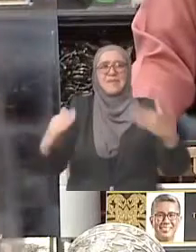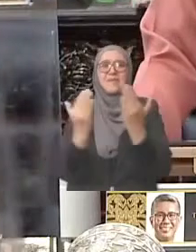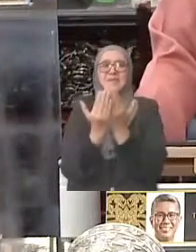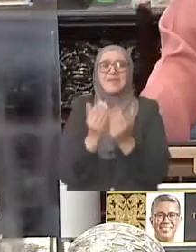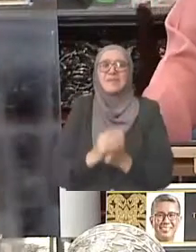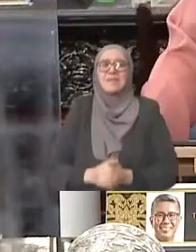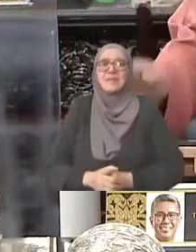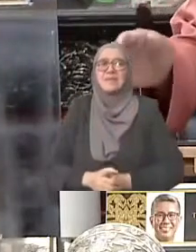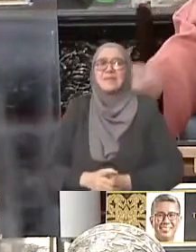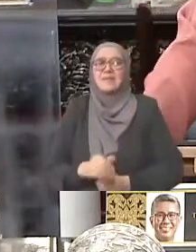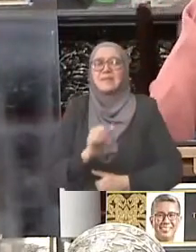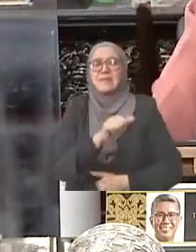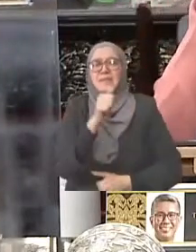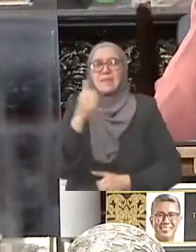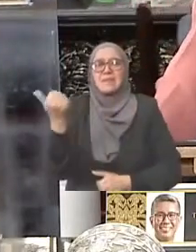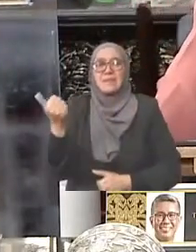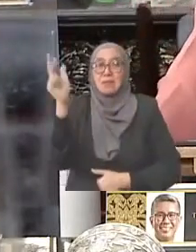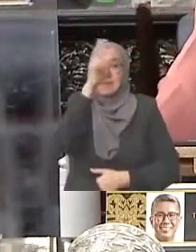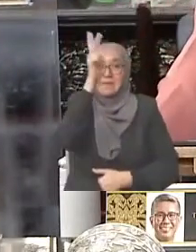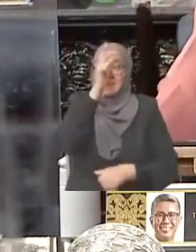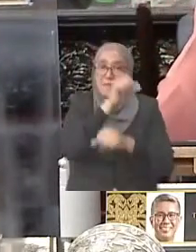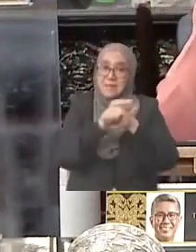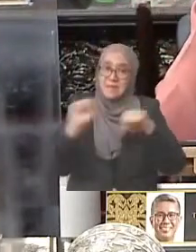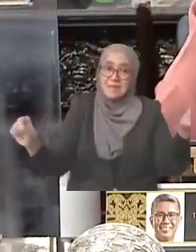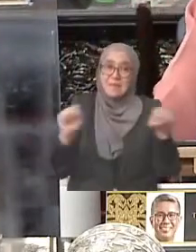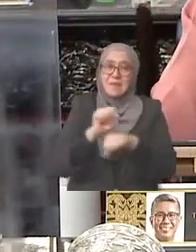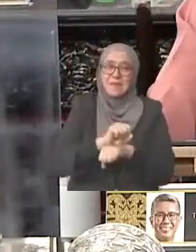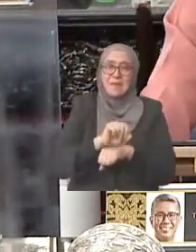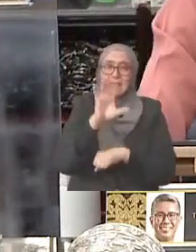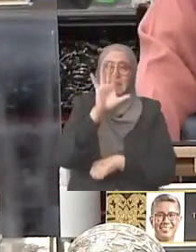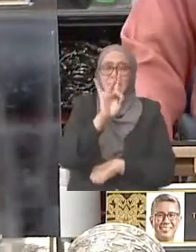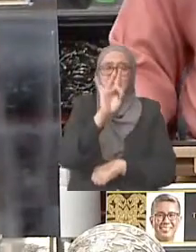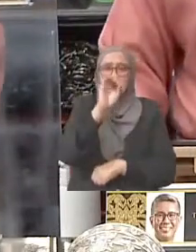Selain itu kerajaan juga menyediakan